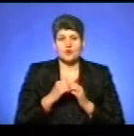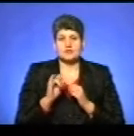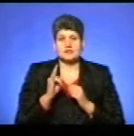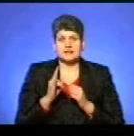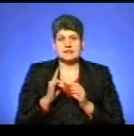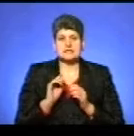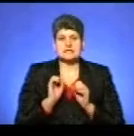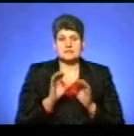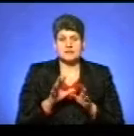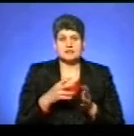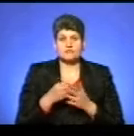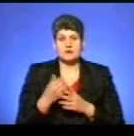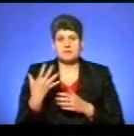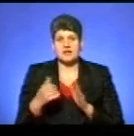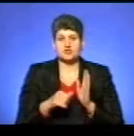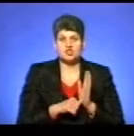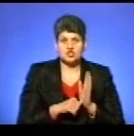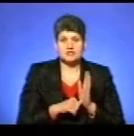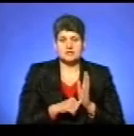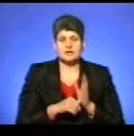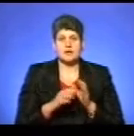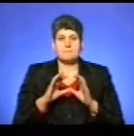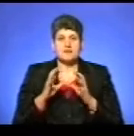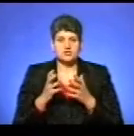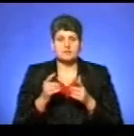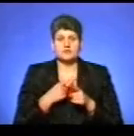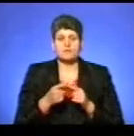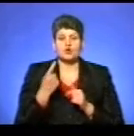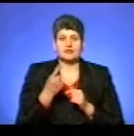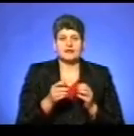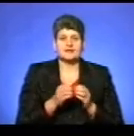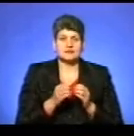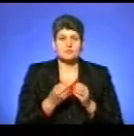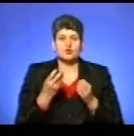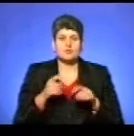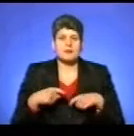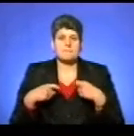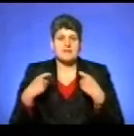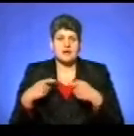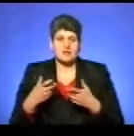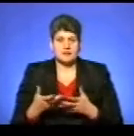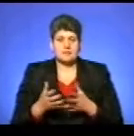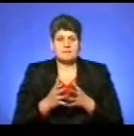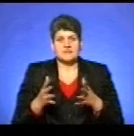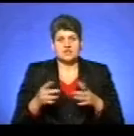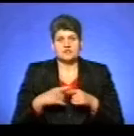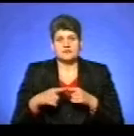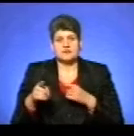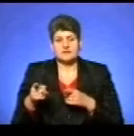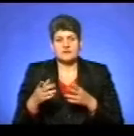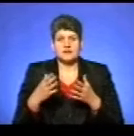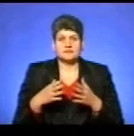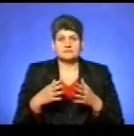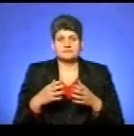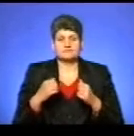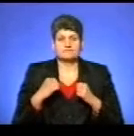забила своїх 5-6 м'ячів, а це краще, ніж 1-10. Я думаю, що ми їх перебігали. Ми швидкість, більше швидкісні, а вони медленно